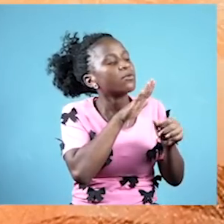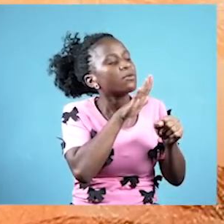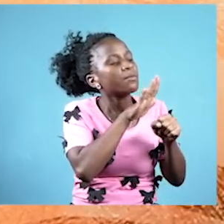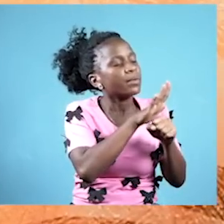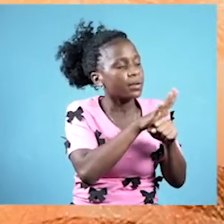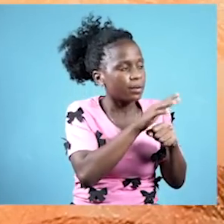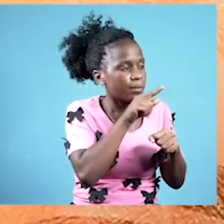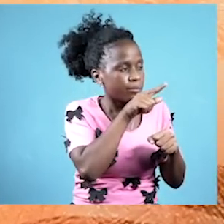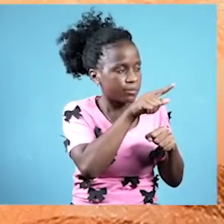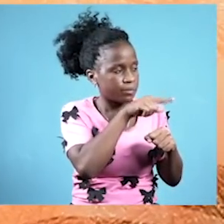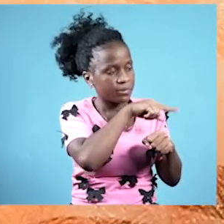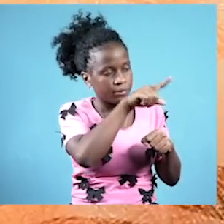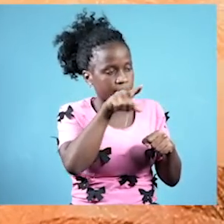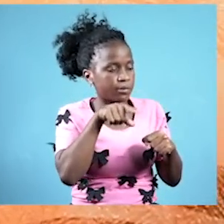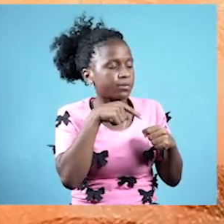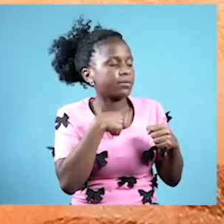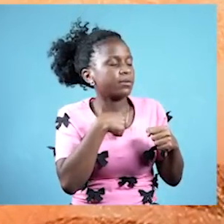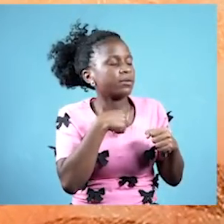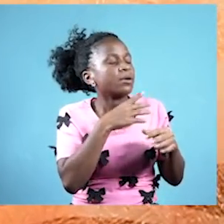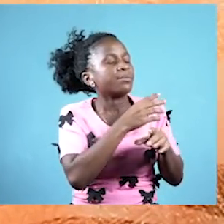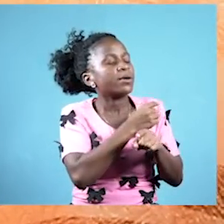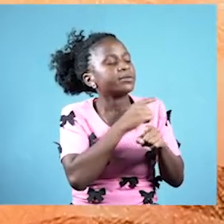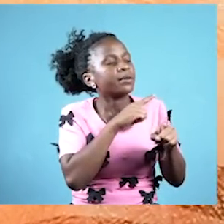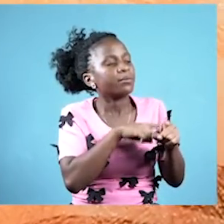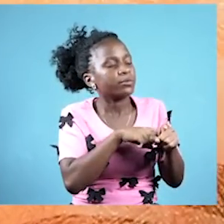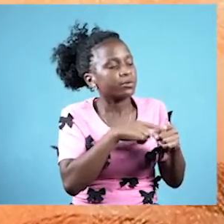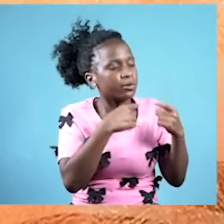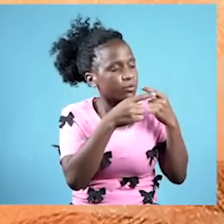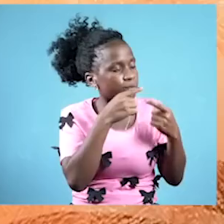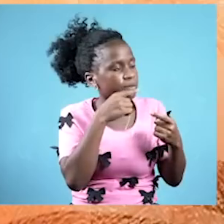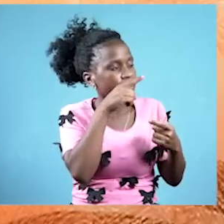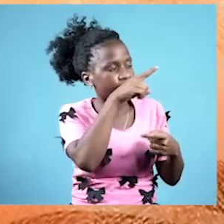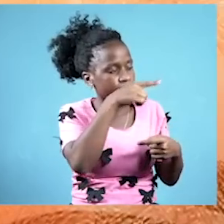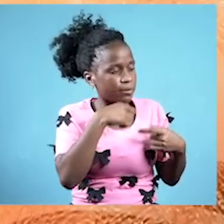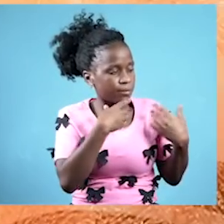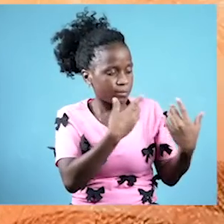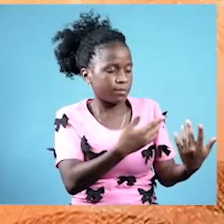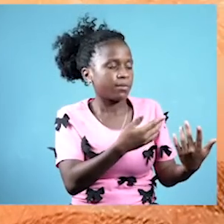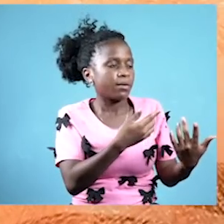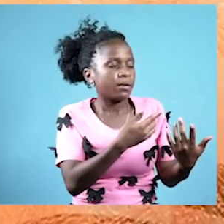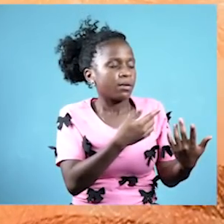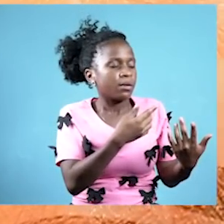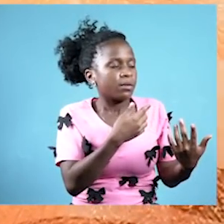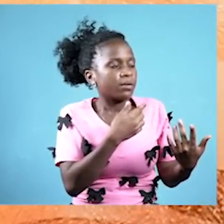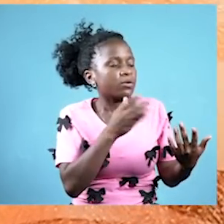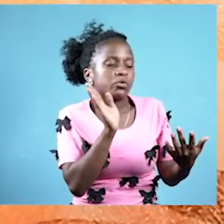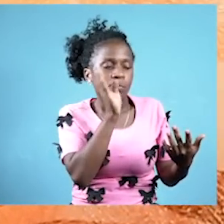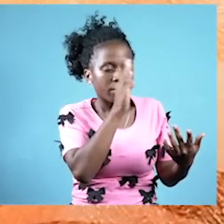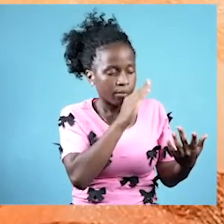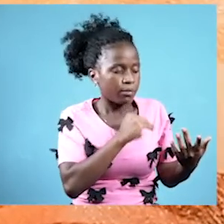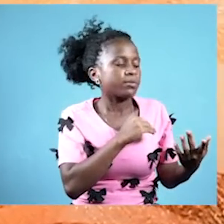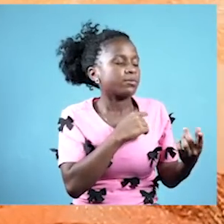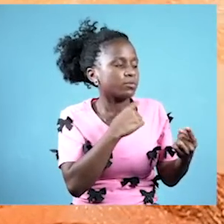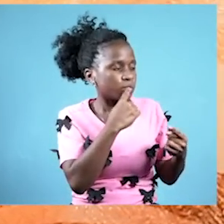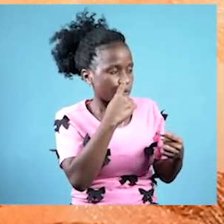kuzungumza lakini wakati nao na tuvuta shati, naamini tukipata wasaa wakati mwingine tutazungumza na wewe, lakini labda